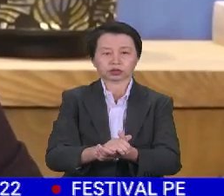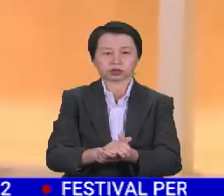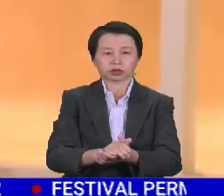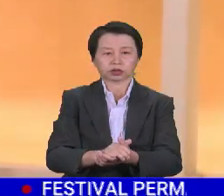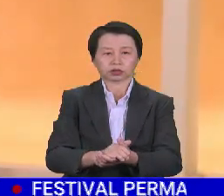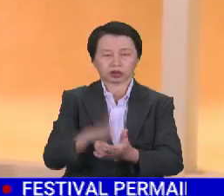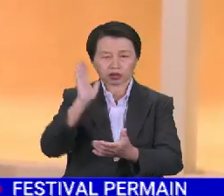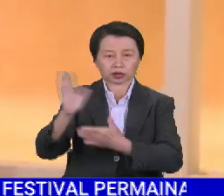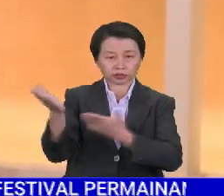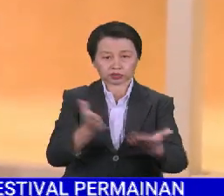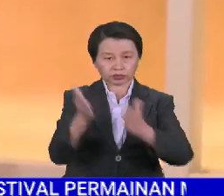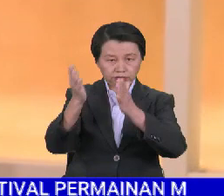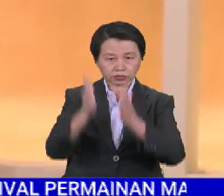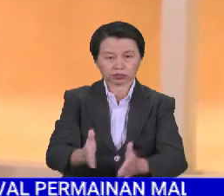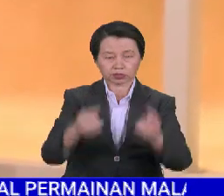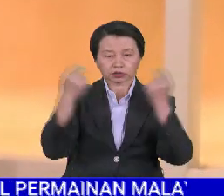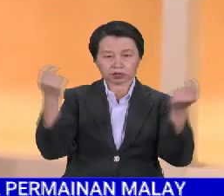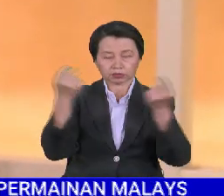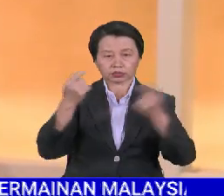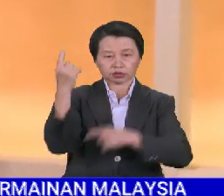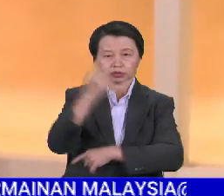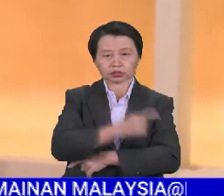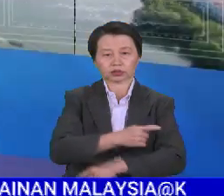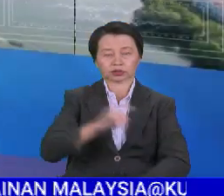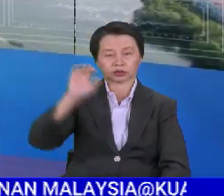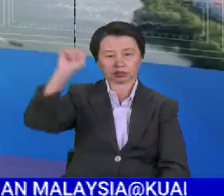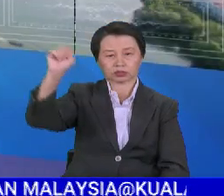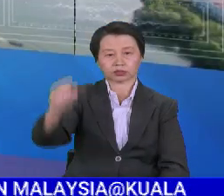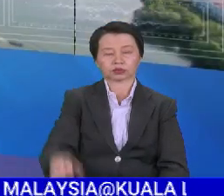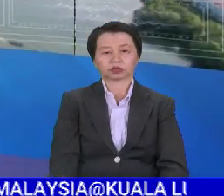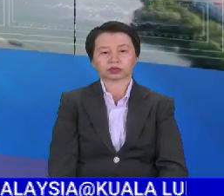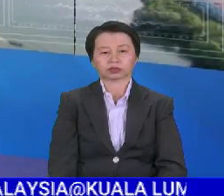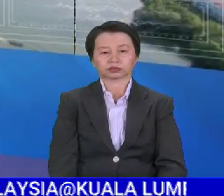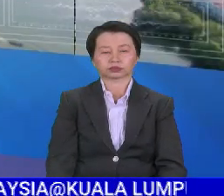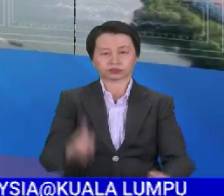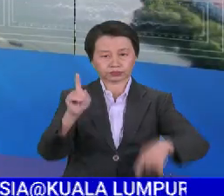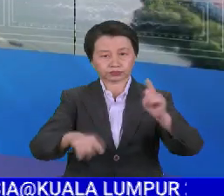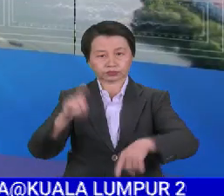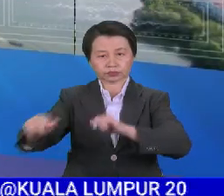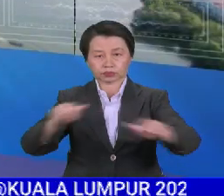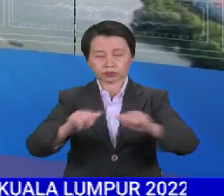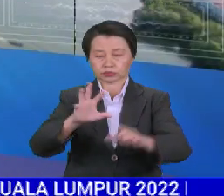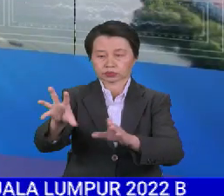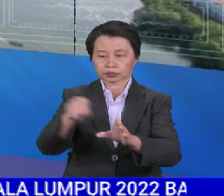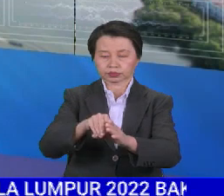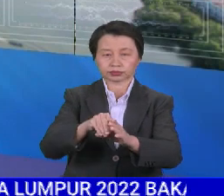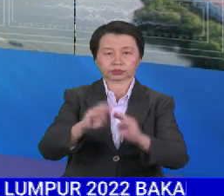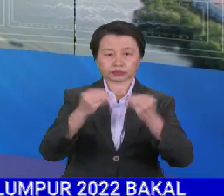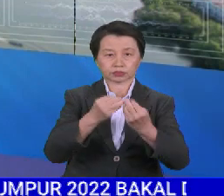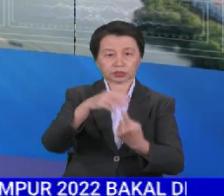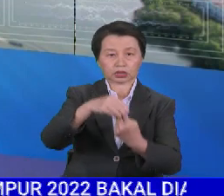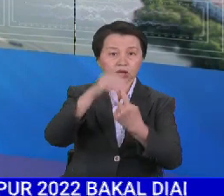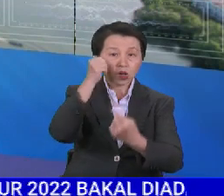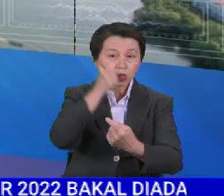dijangkau menjadi tamu kehormati sambutan berkenaan berbagai activity melibatkan Masyarakat khususnya wanita